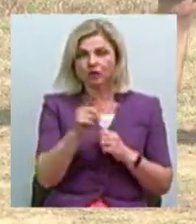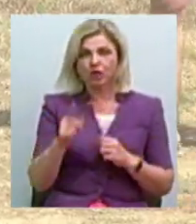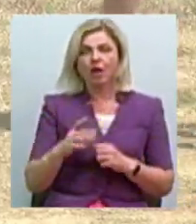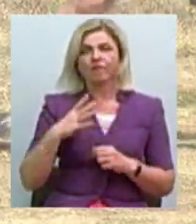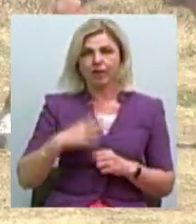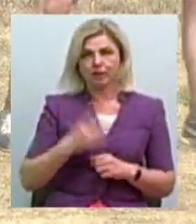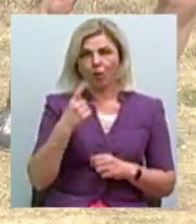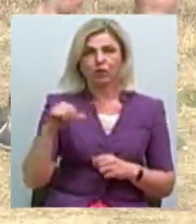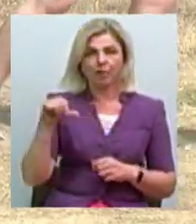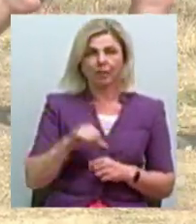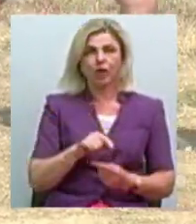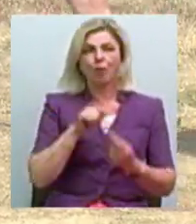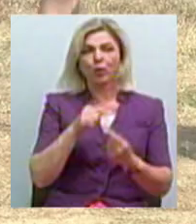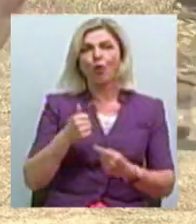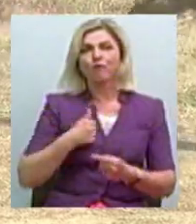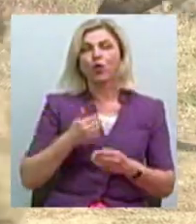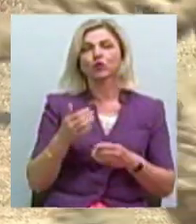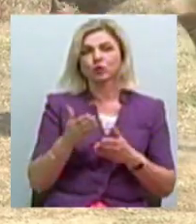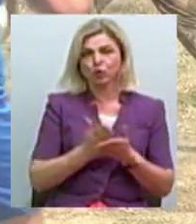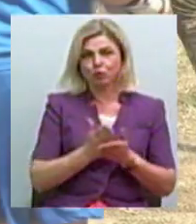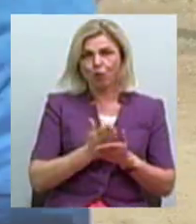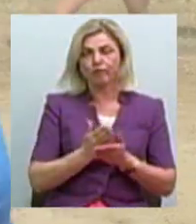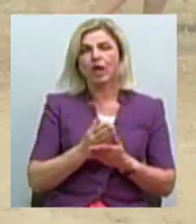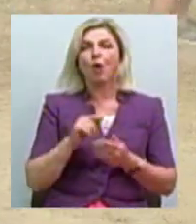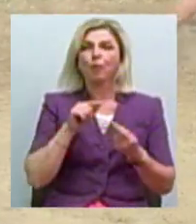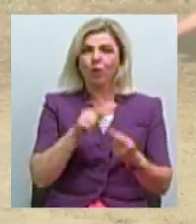хвилину проти військовослужбовців підрозділу фізичної культури і спорту.